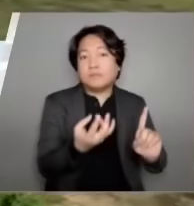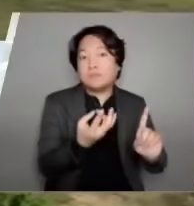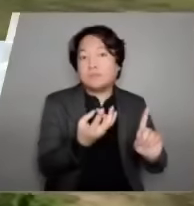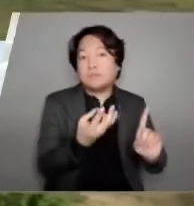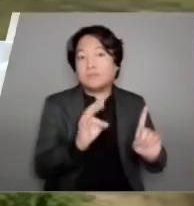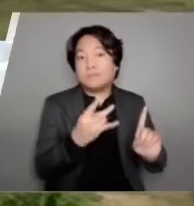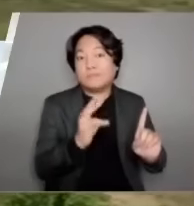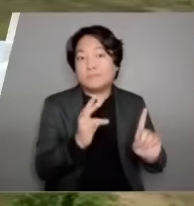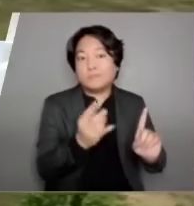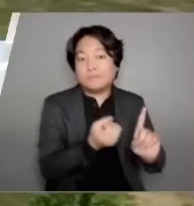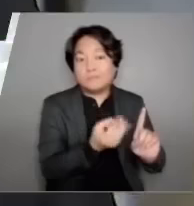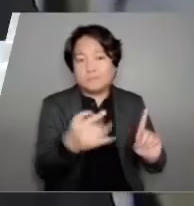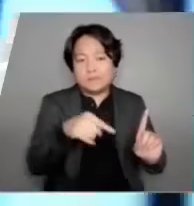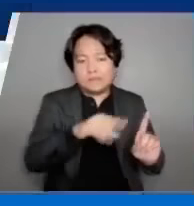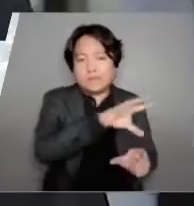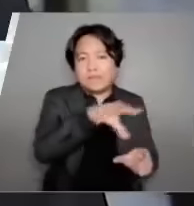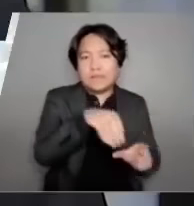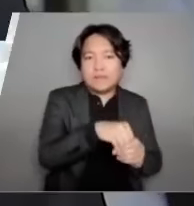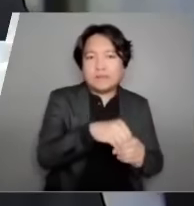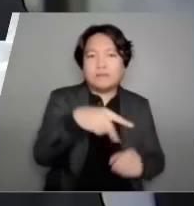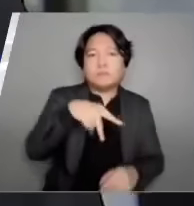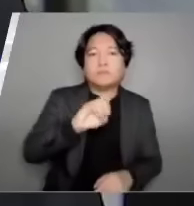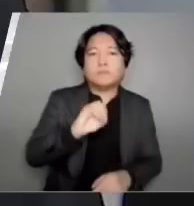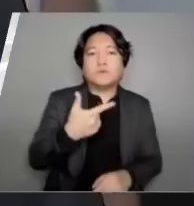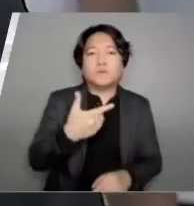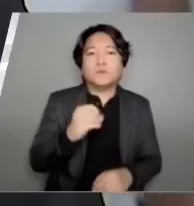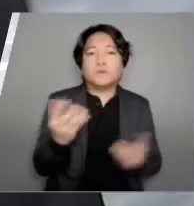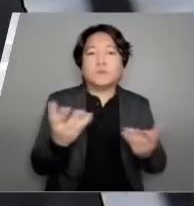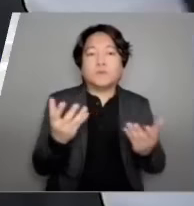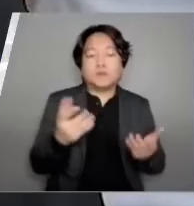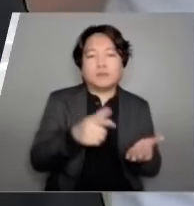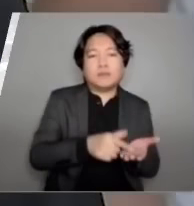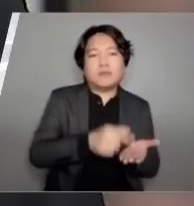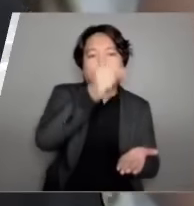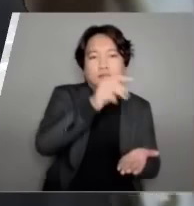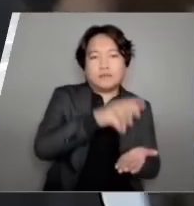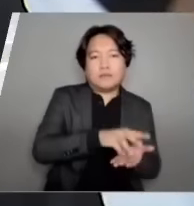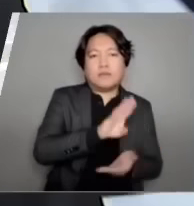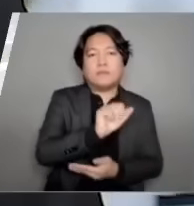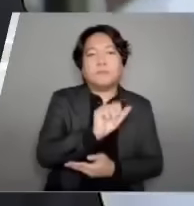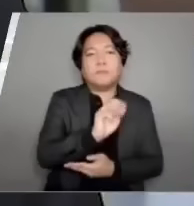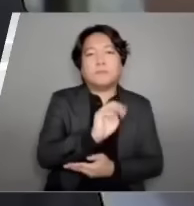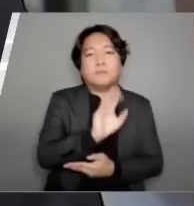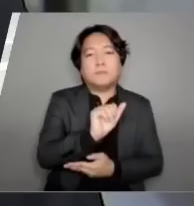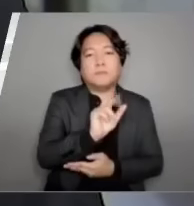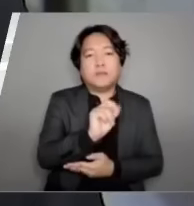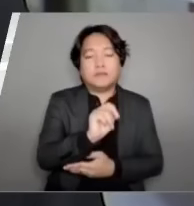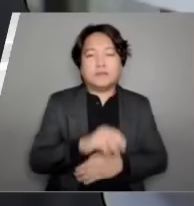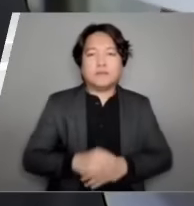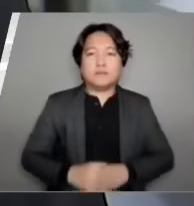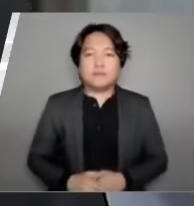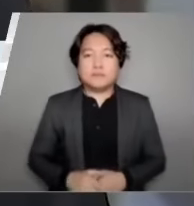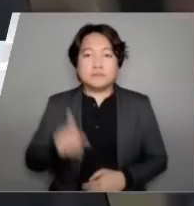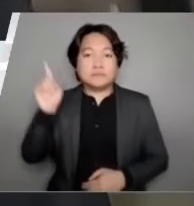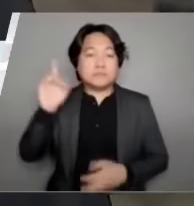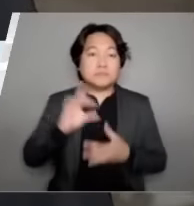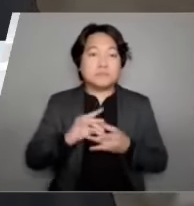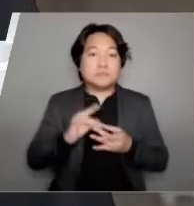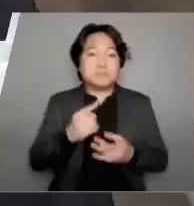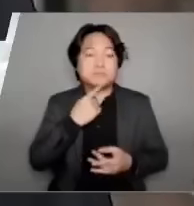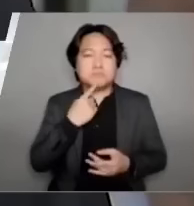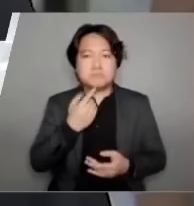sa Pogo sa Banban, Tarlac. Wala pang attempts of departure. Ang most recent natin was last Saturday, yung nahuli